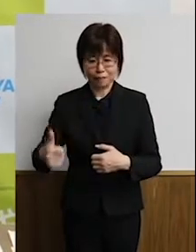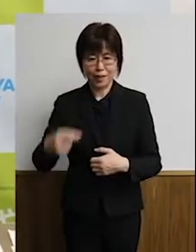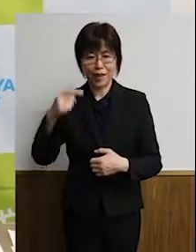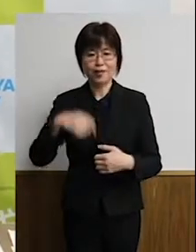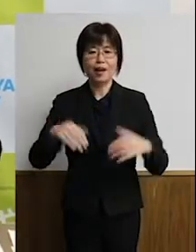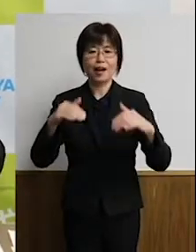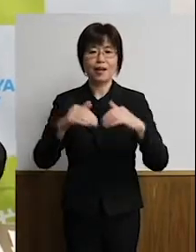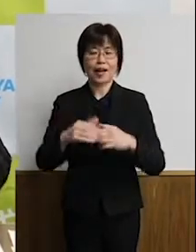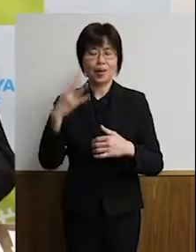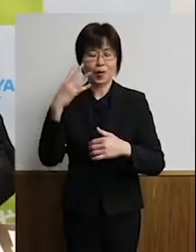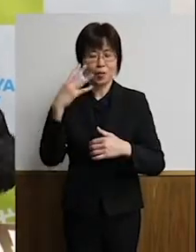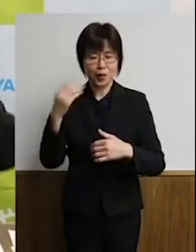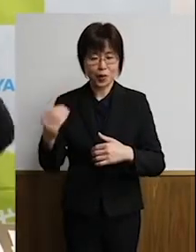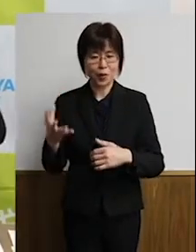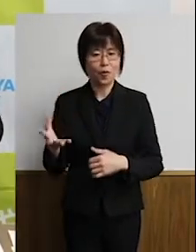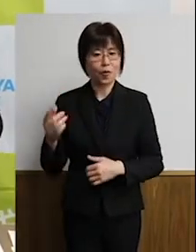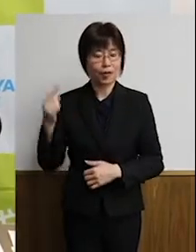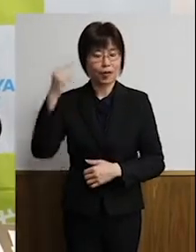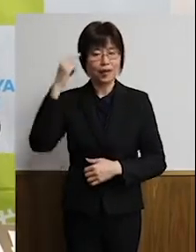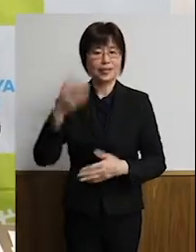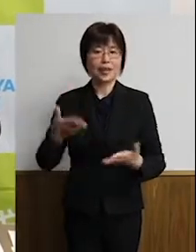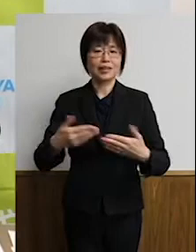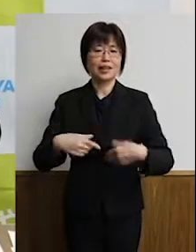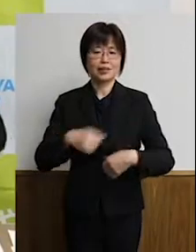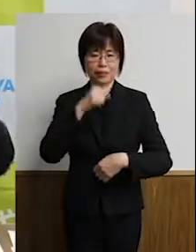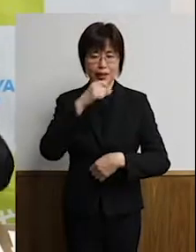けに深谷の魅力を感じていただければと